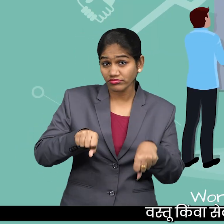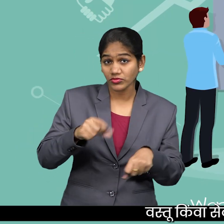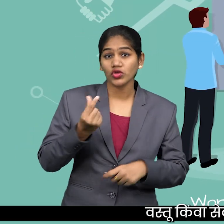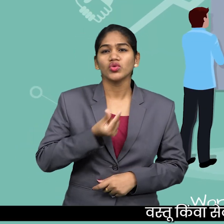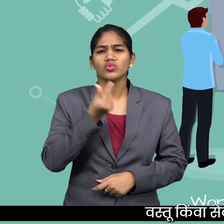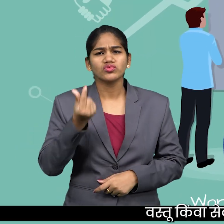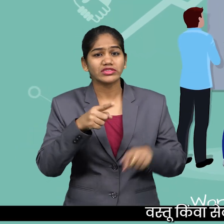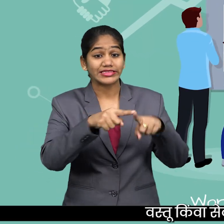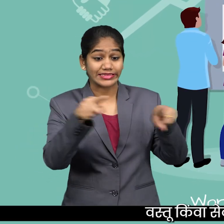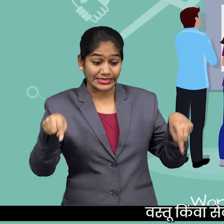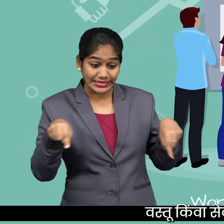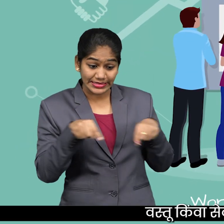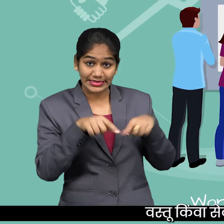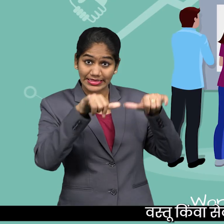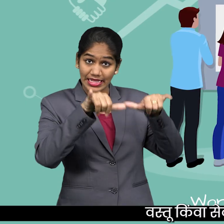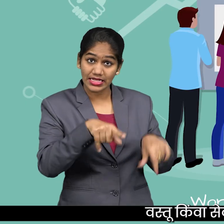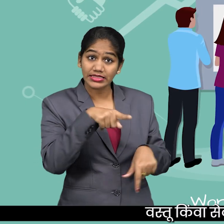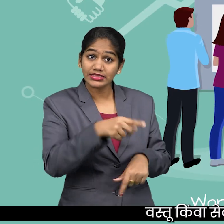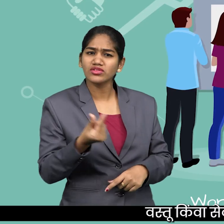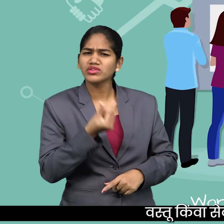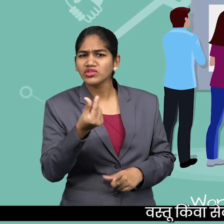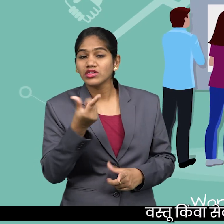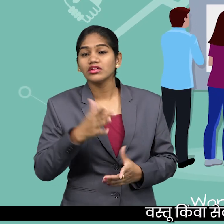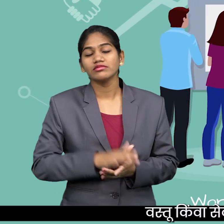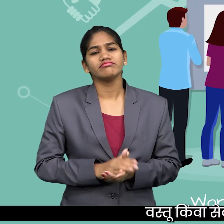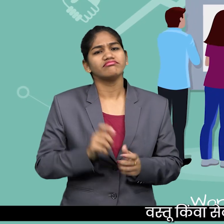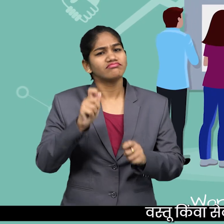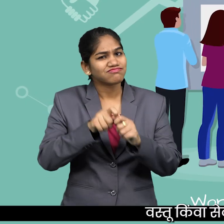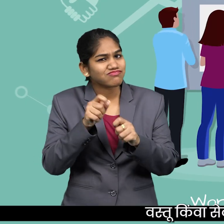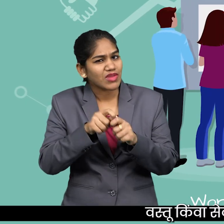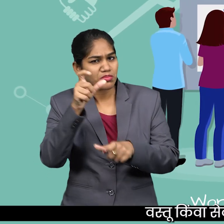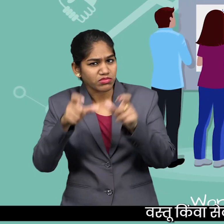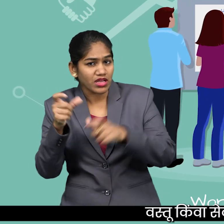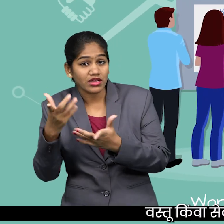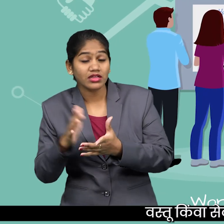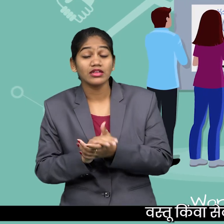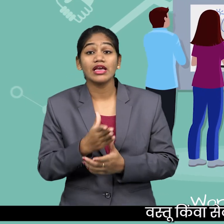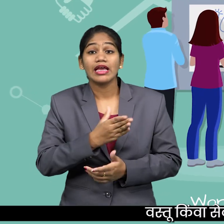वस्तू किंवा सेवांच्या निर्मितीसाठी जमीन,